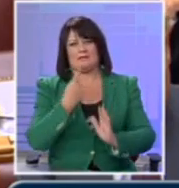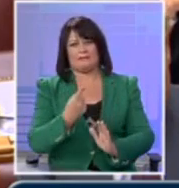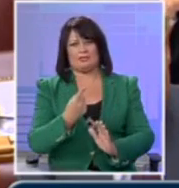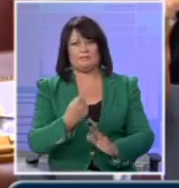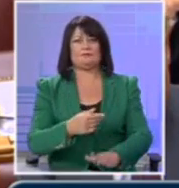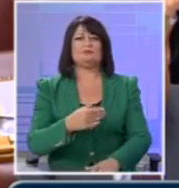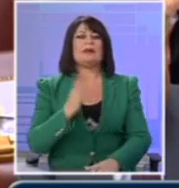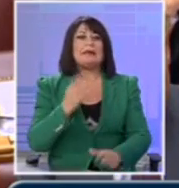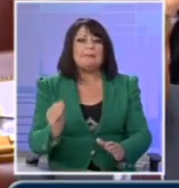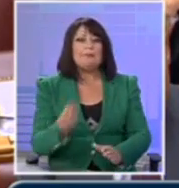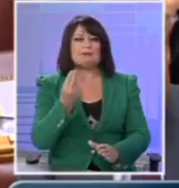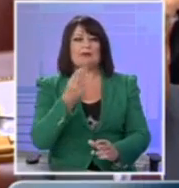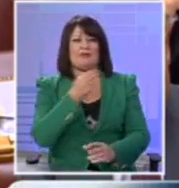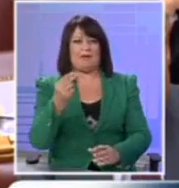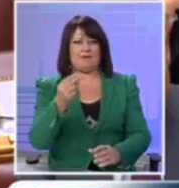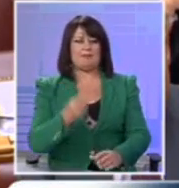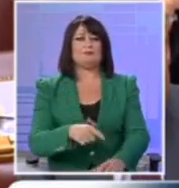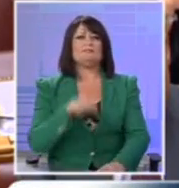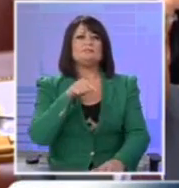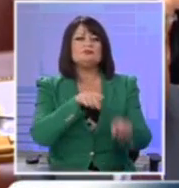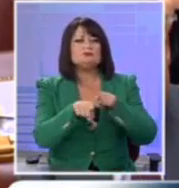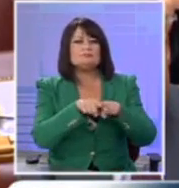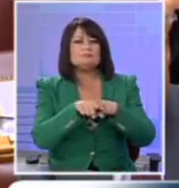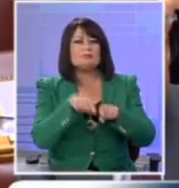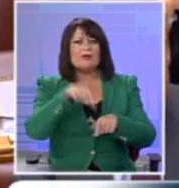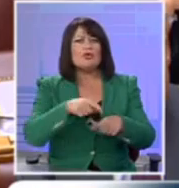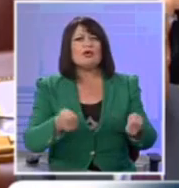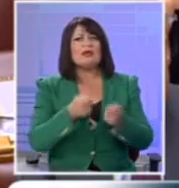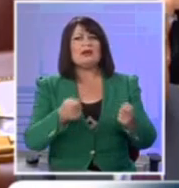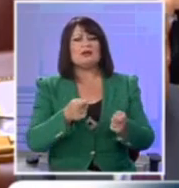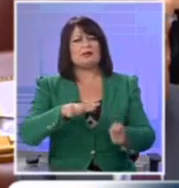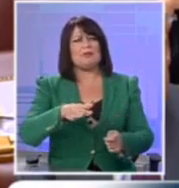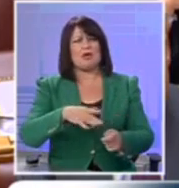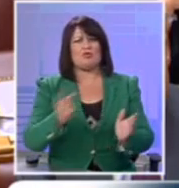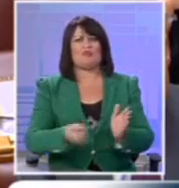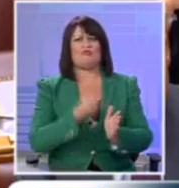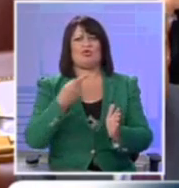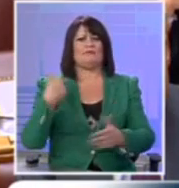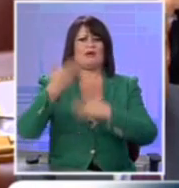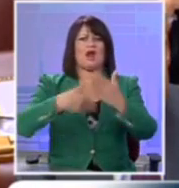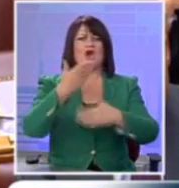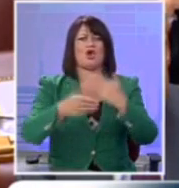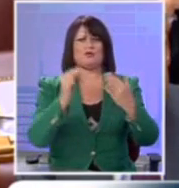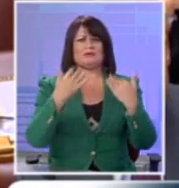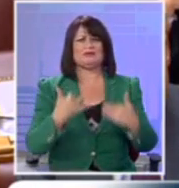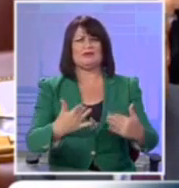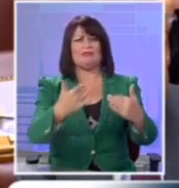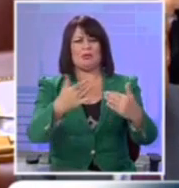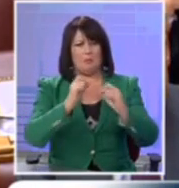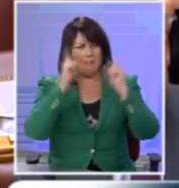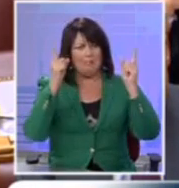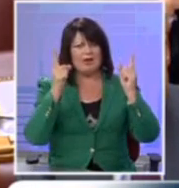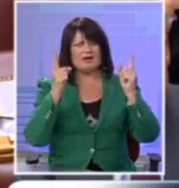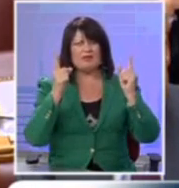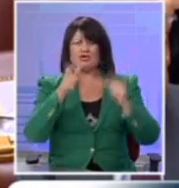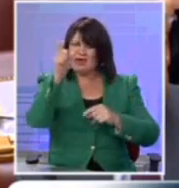παρεπίντο ζήτημα. Διότι εδώ συμβαίνει κάτι που μάλλον δεν έχει ξανασυμβεί όλα αυτά τα χρόνια που είμαστε στη Βουλή και μου κάνει εντύπωση που